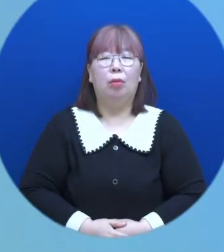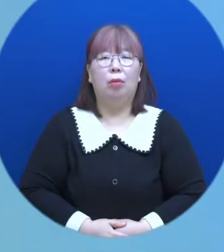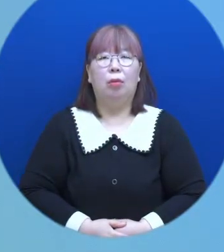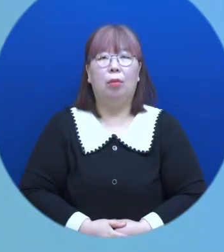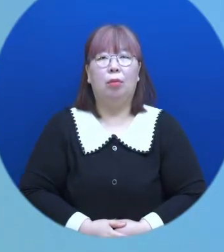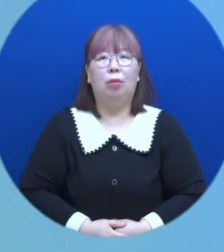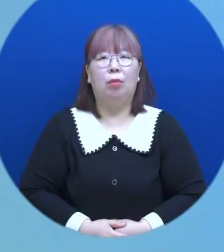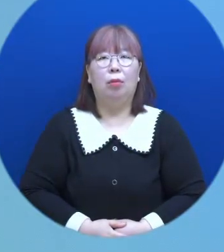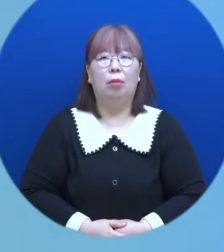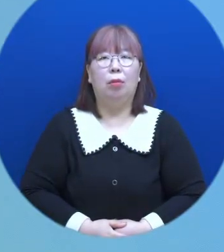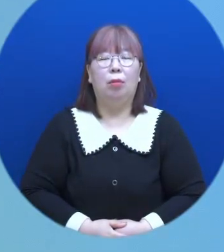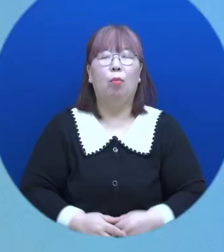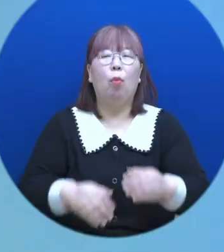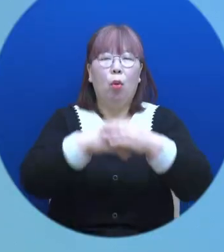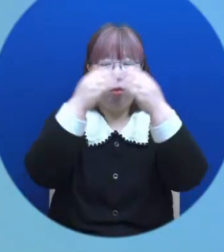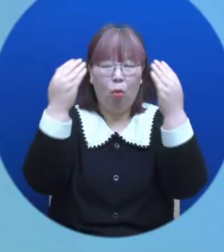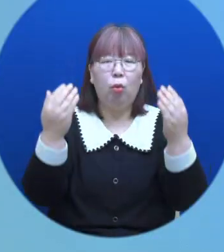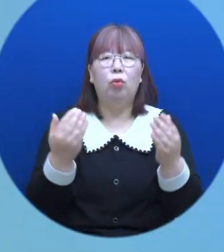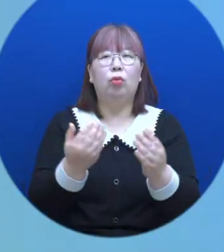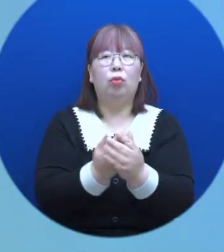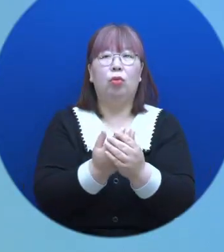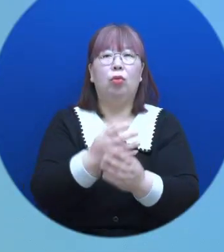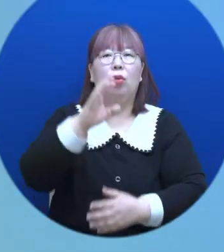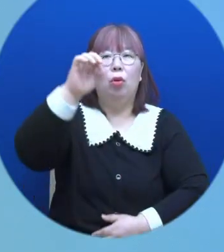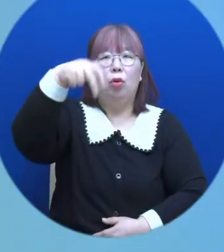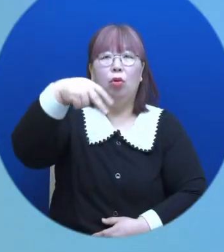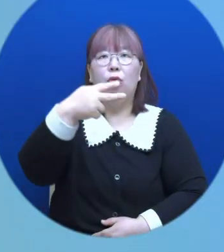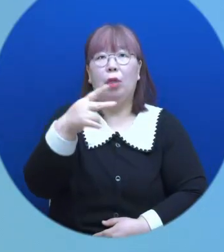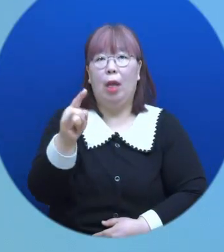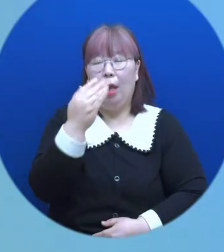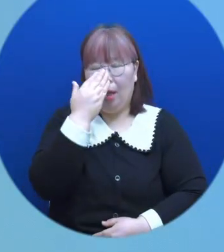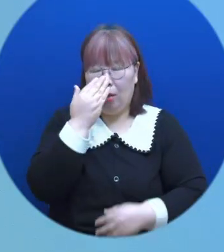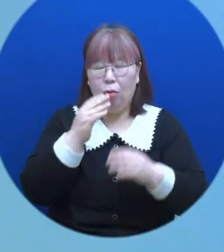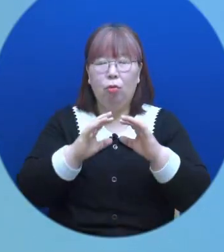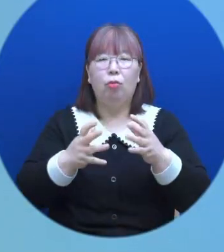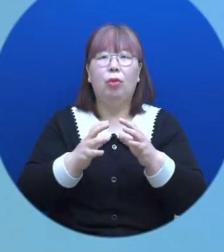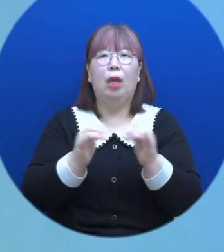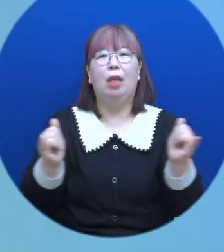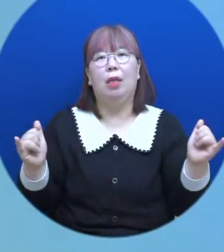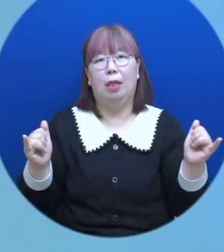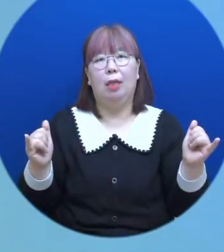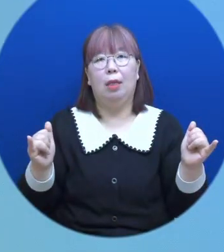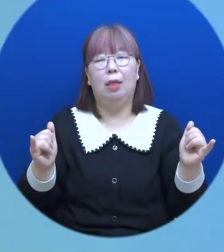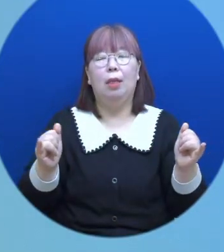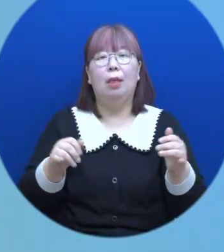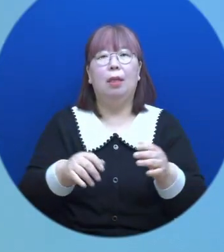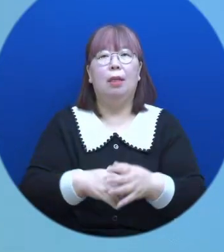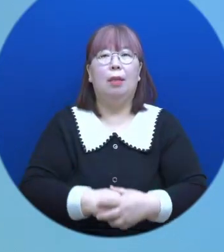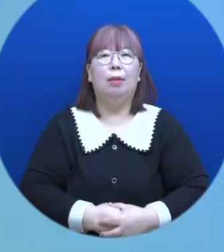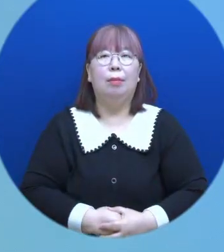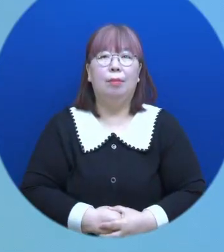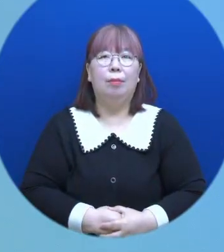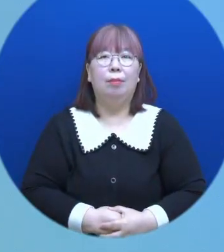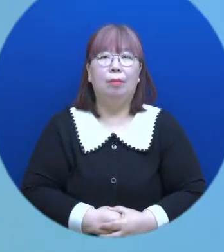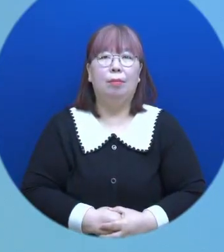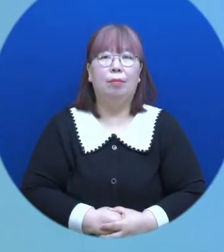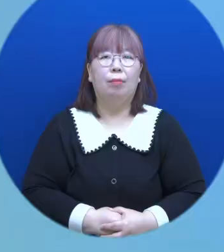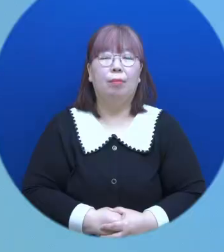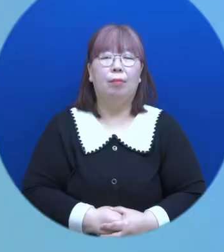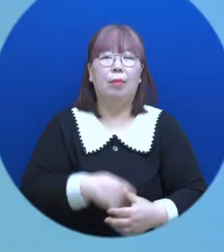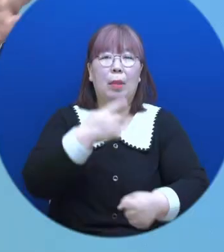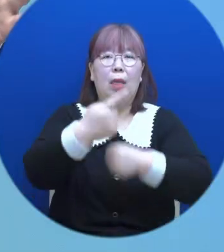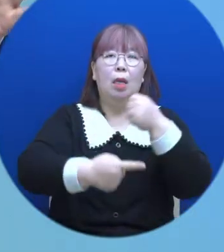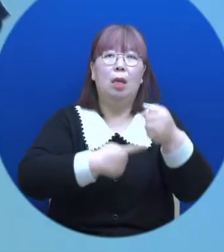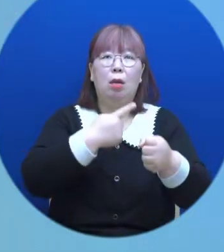우선적으로는 모두가 다 유대교를 믿고 있습니다. 유대교 믿는다는 말은 무슨 말이요?